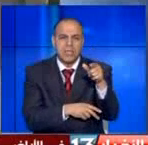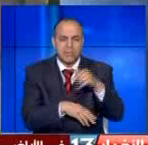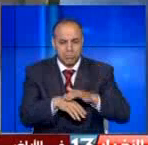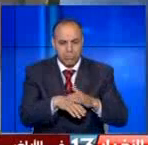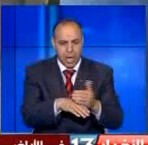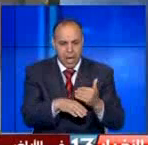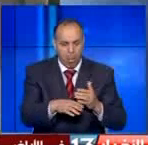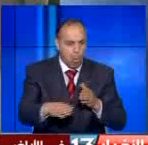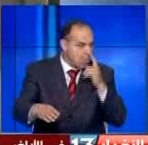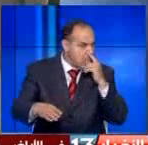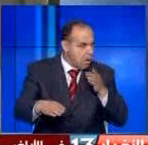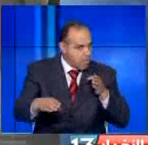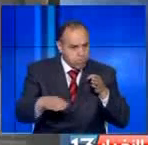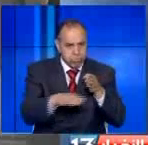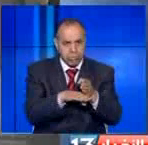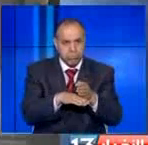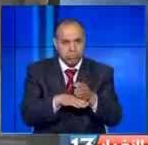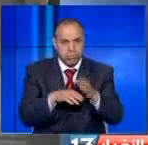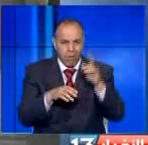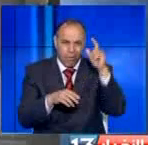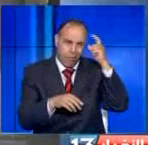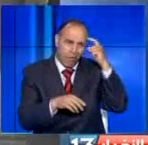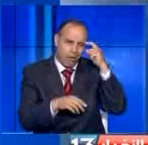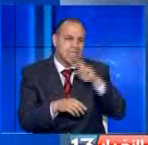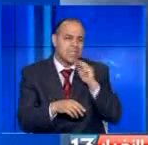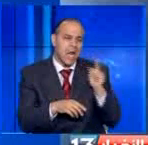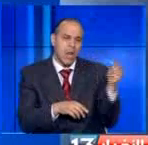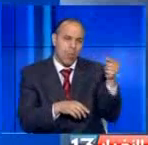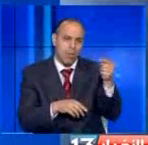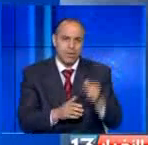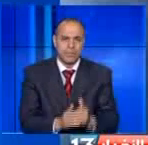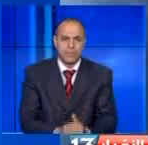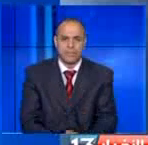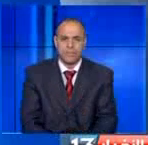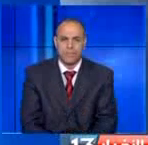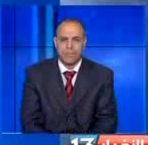تمهيدا لاقتحامه من قبل المستوطنين.